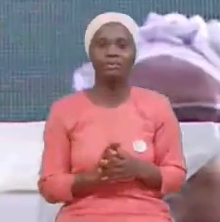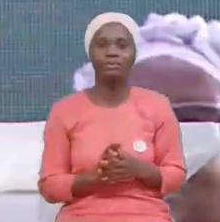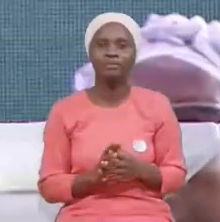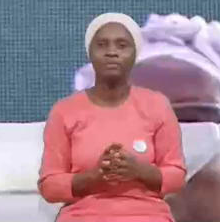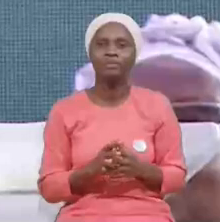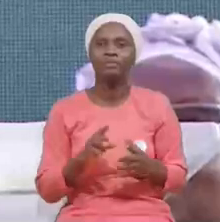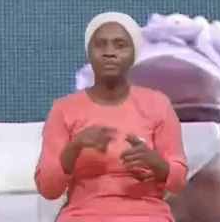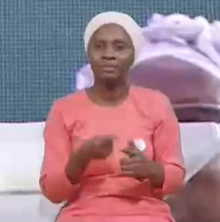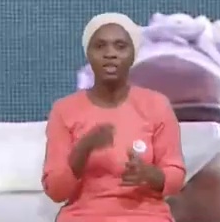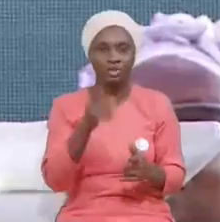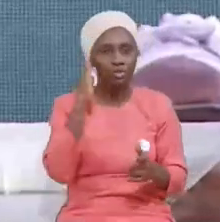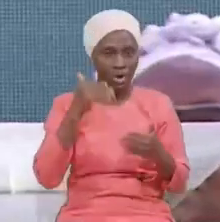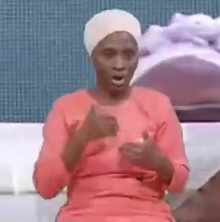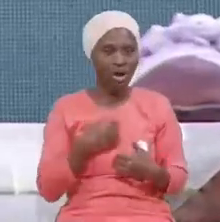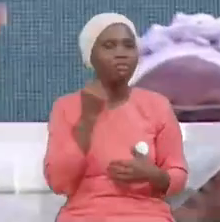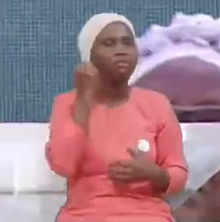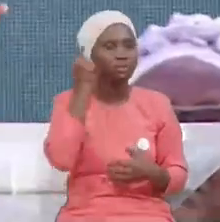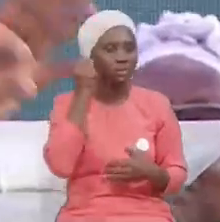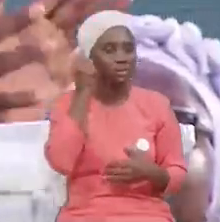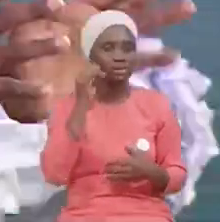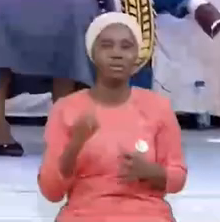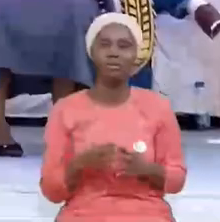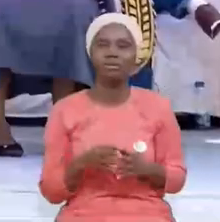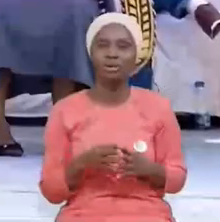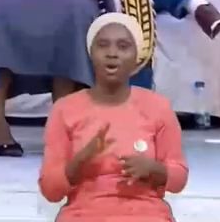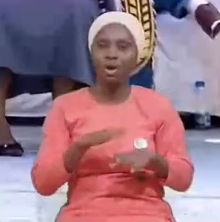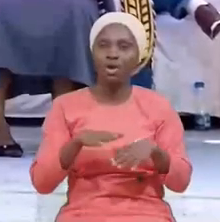Et vous aurez la compréhension.